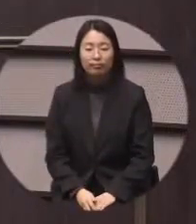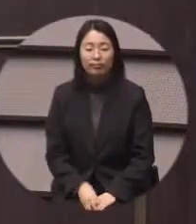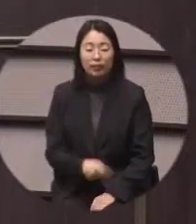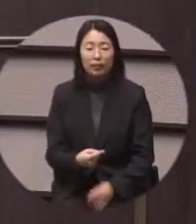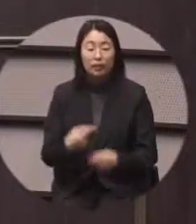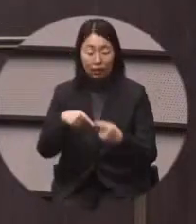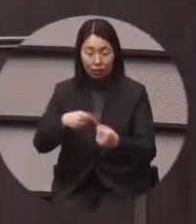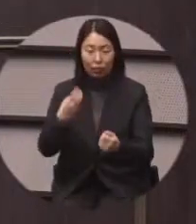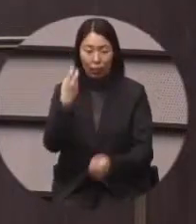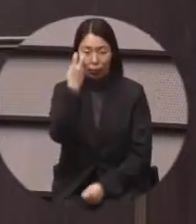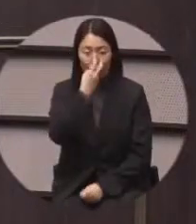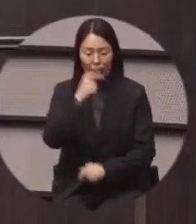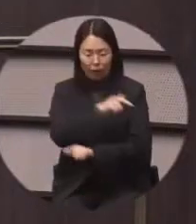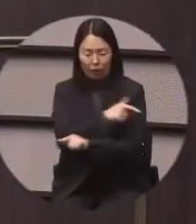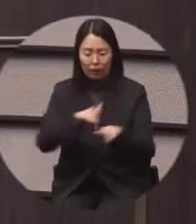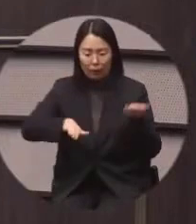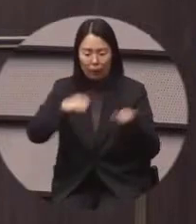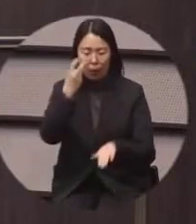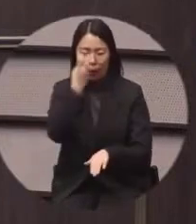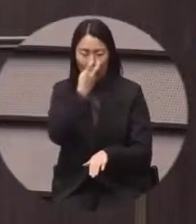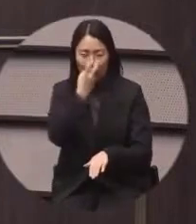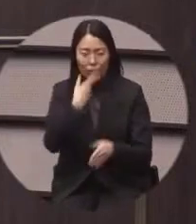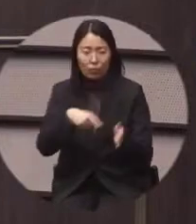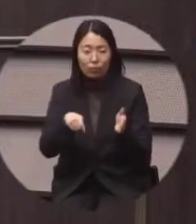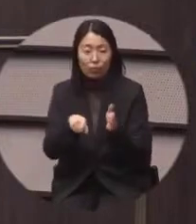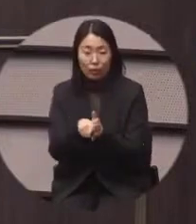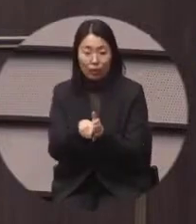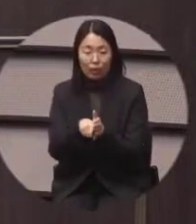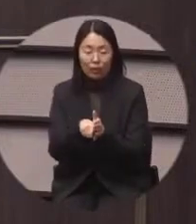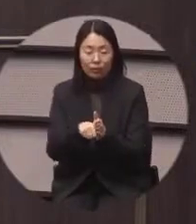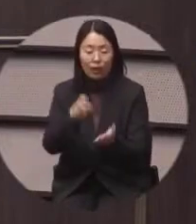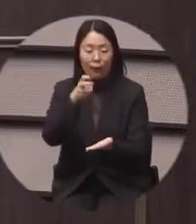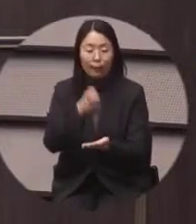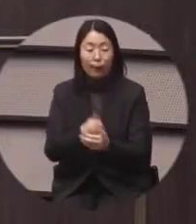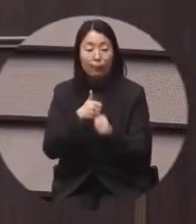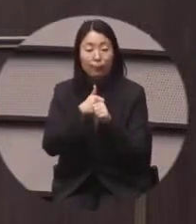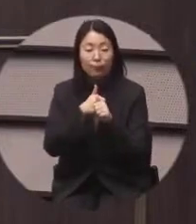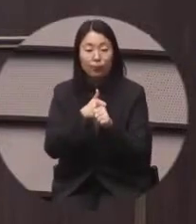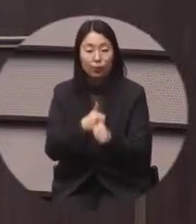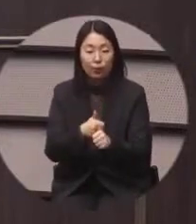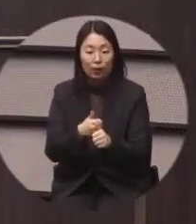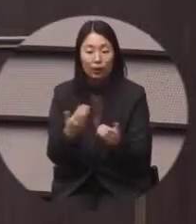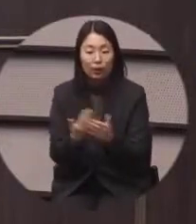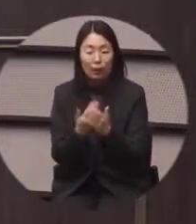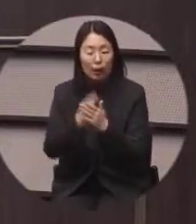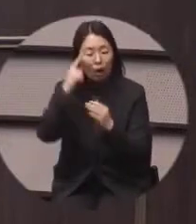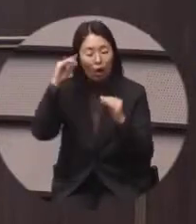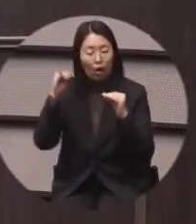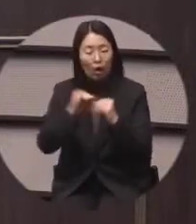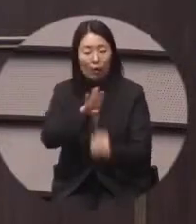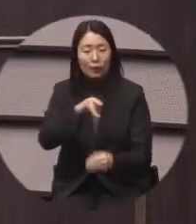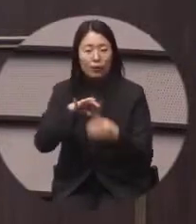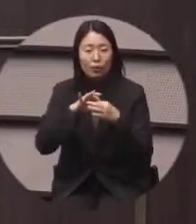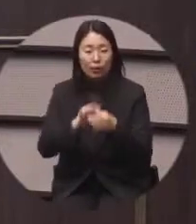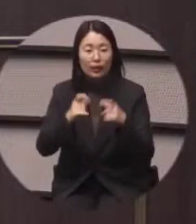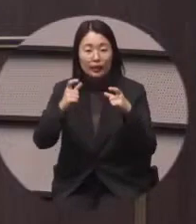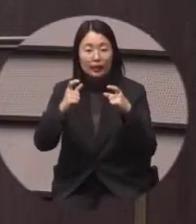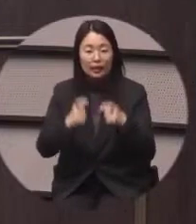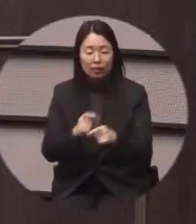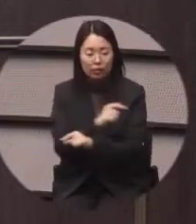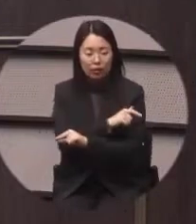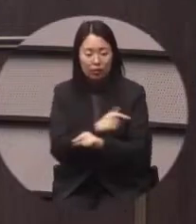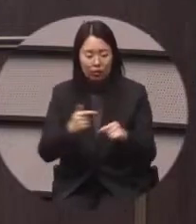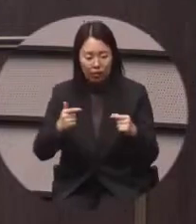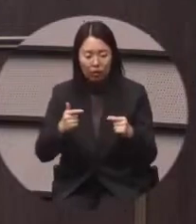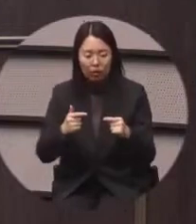이러한 개발 행위 관리를 위해 국토의 계획 및 이용에 관한 법률에서 정한 개발 행위 허가제를 통해 지역의